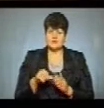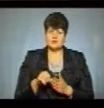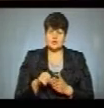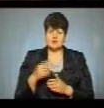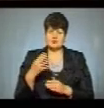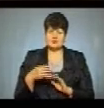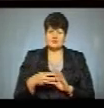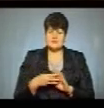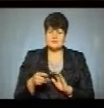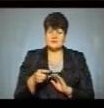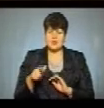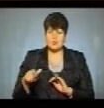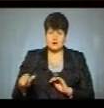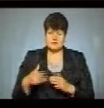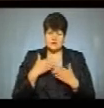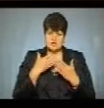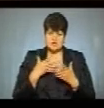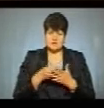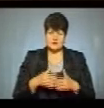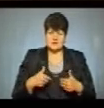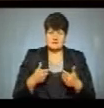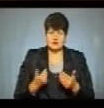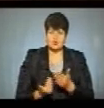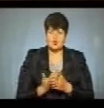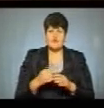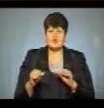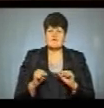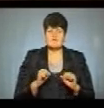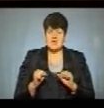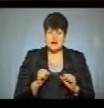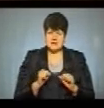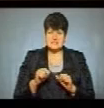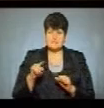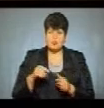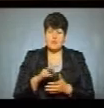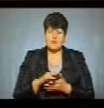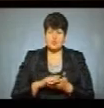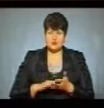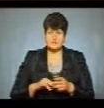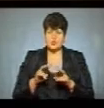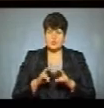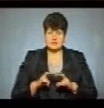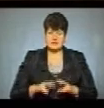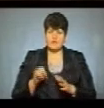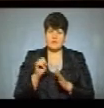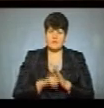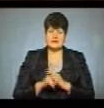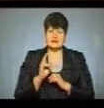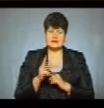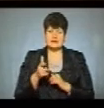48 тернополян. Вони зачитували свої звернення до нової влади з вимогою продовжити розслідування вбивства Катерини